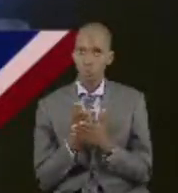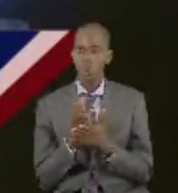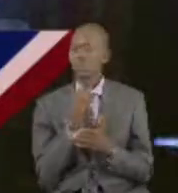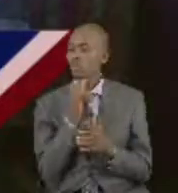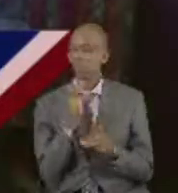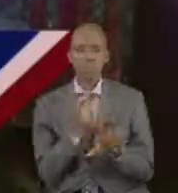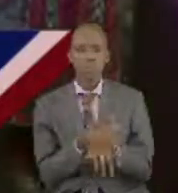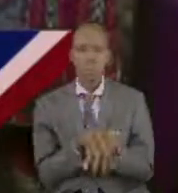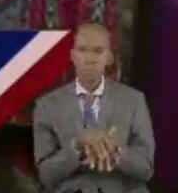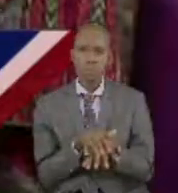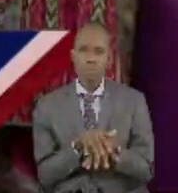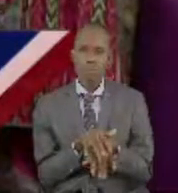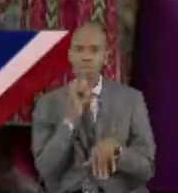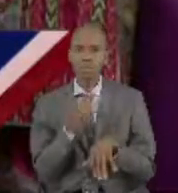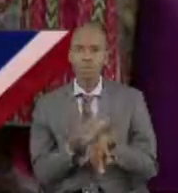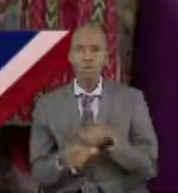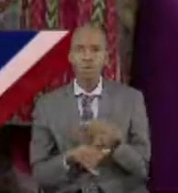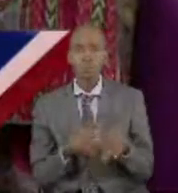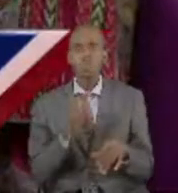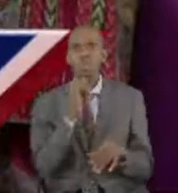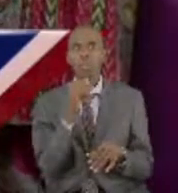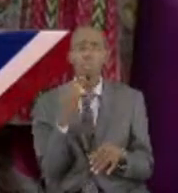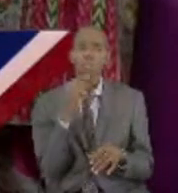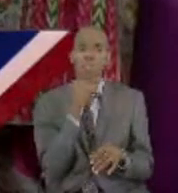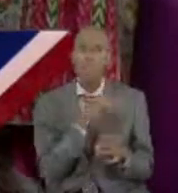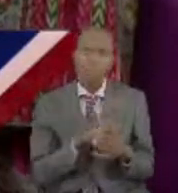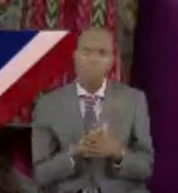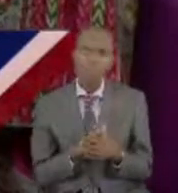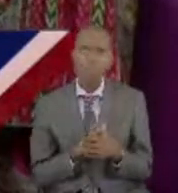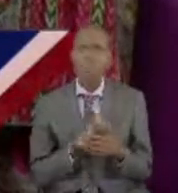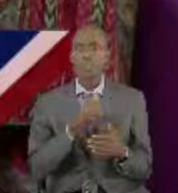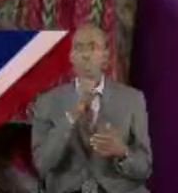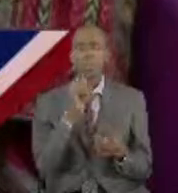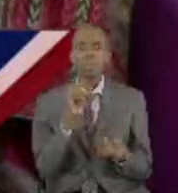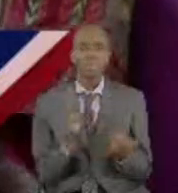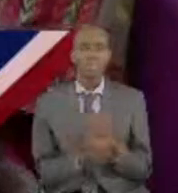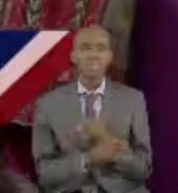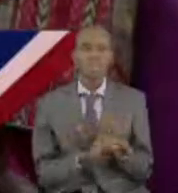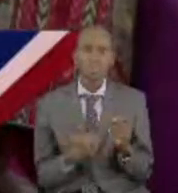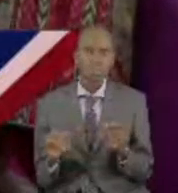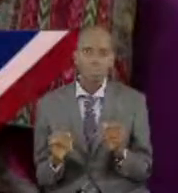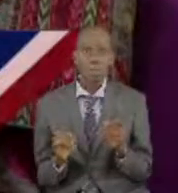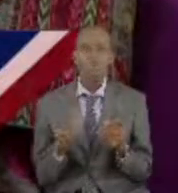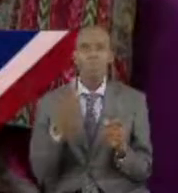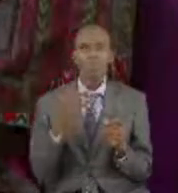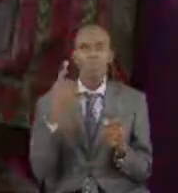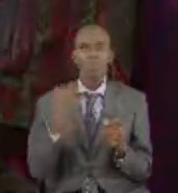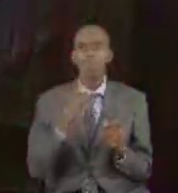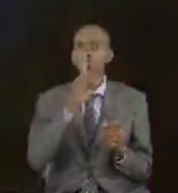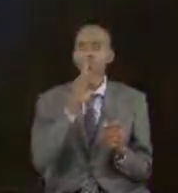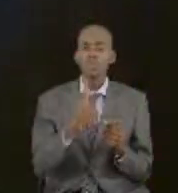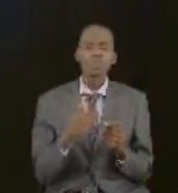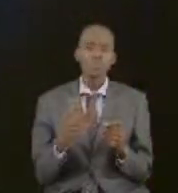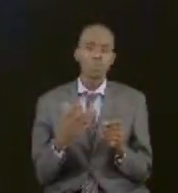Tu désires la vérité et non la déception et non le mensonge. Tu veux que la vérité soit au fond du cœur. Tu veux le changement